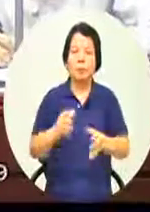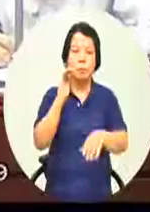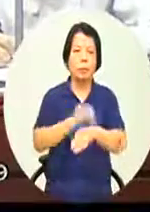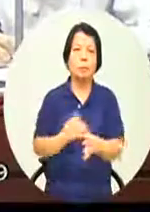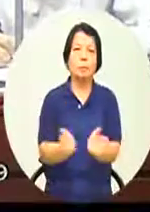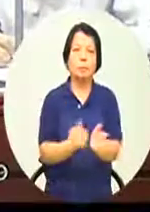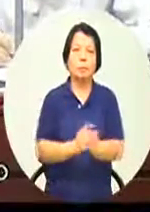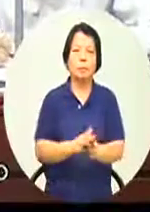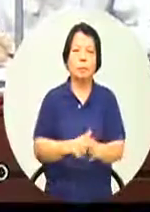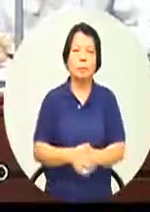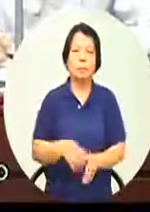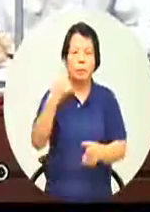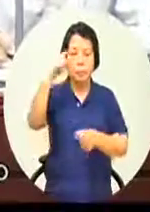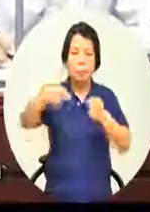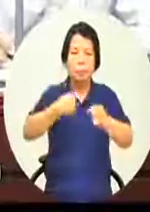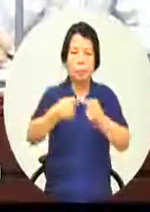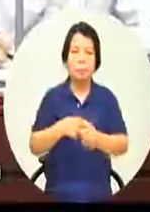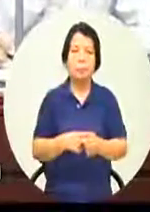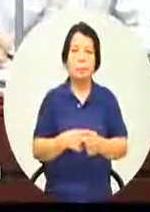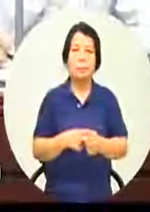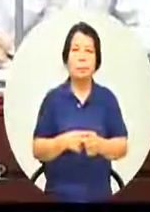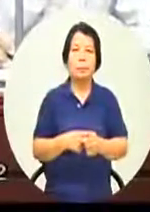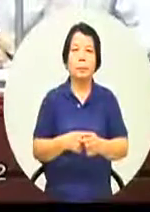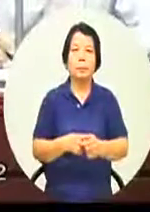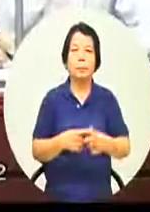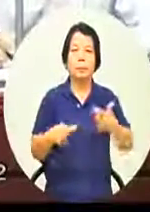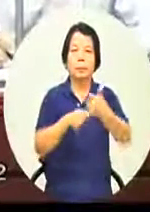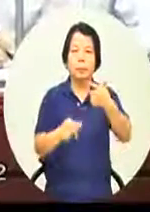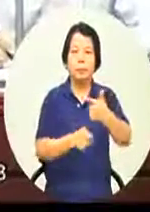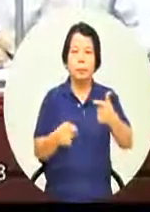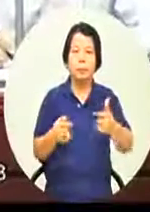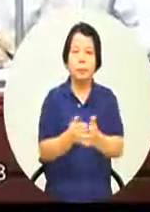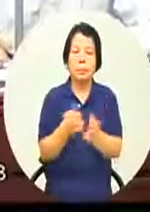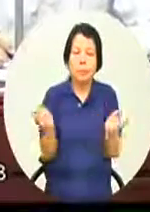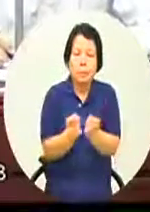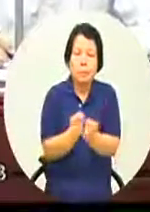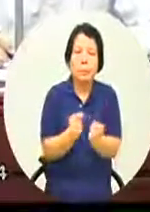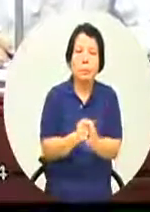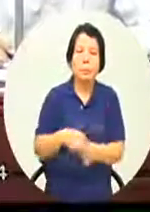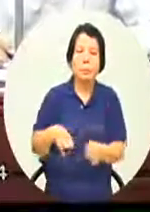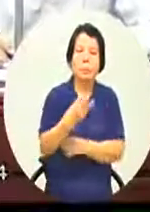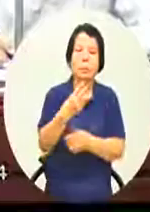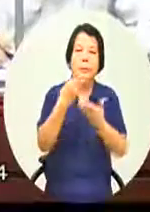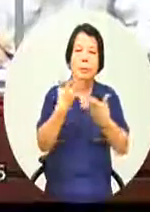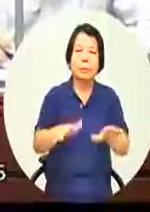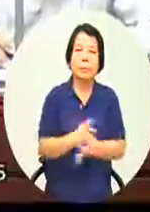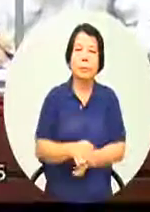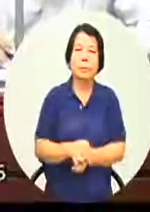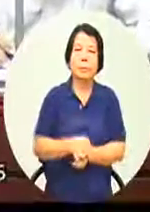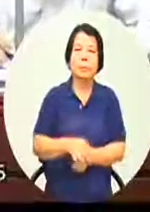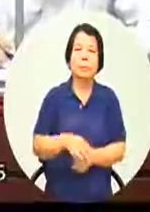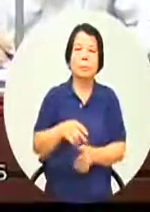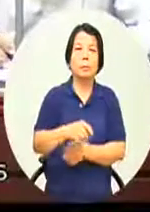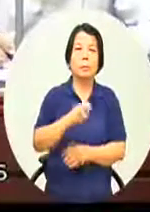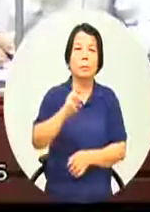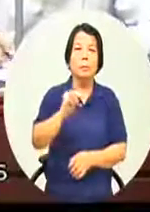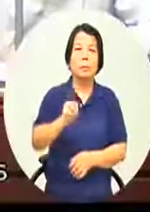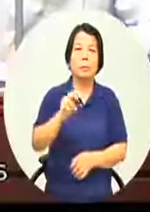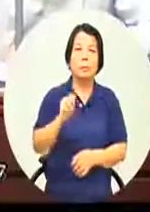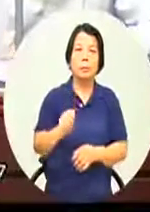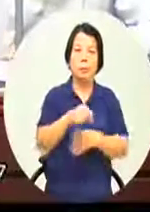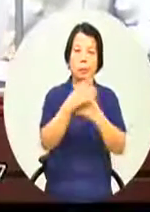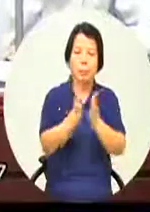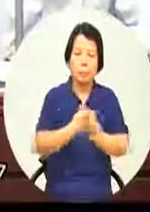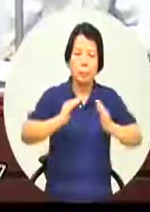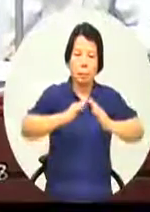底，明年大概年中以前会达到将近300万吨。那刚刚议员有提的这一个像整个市区里面的